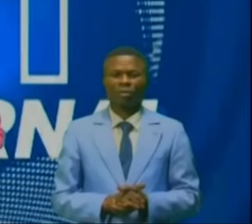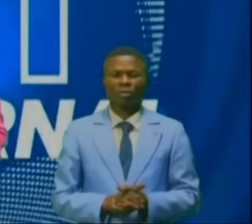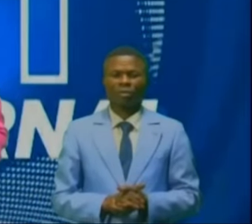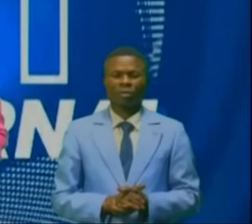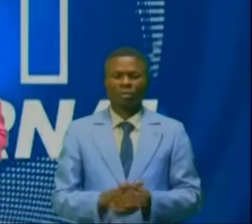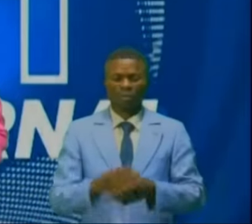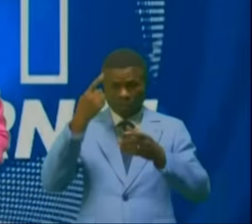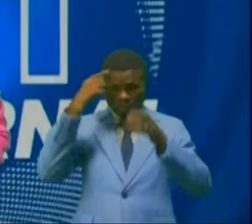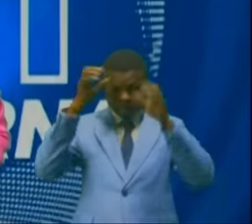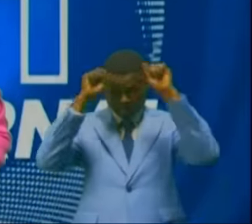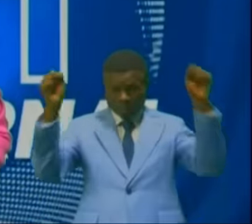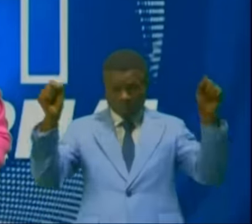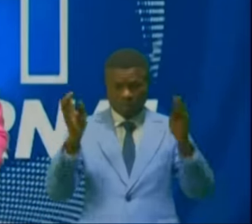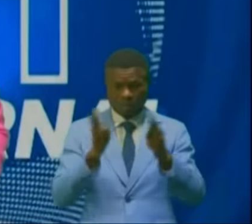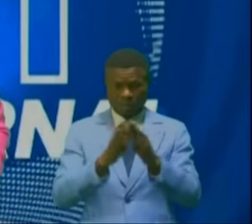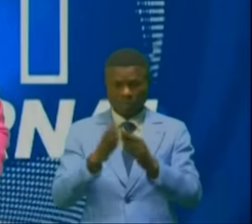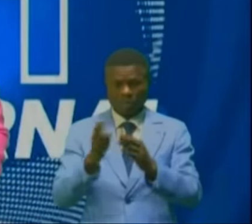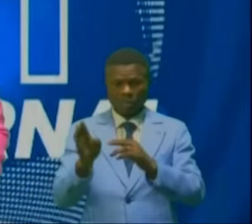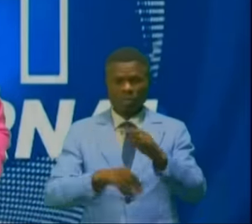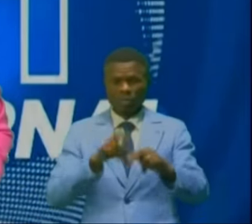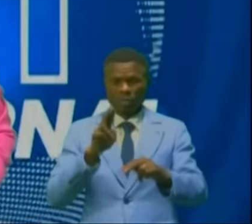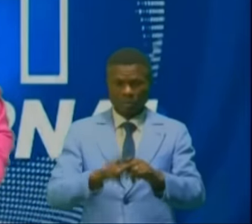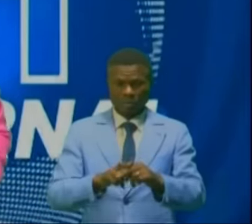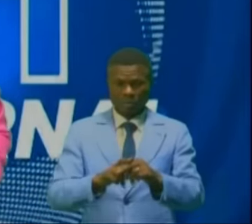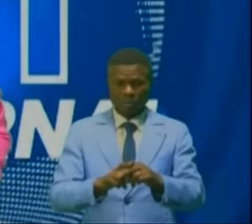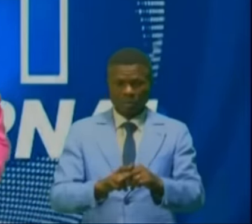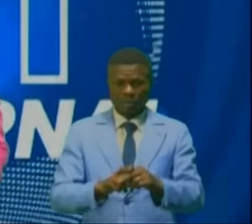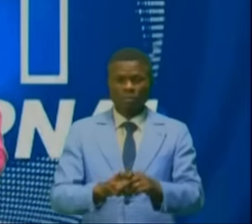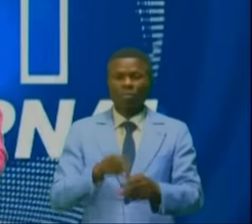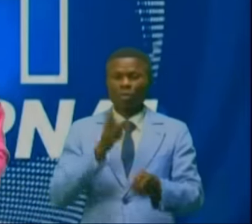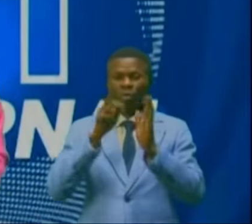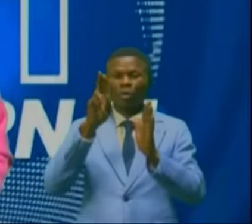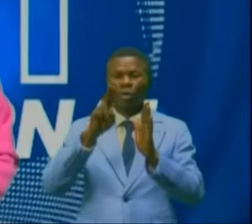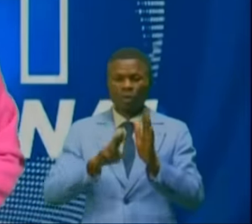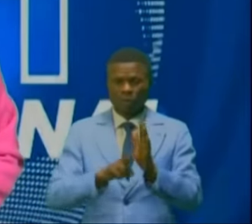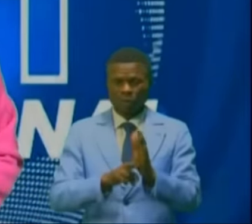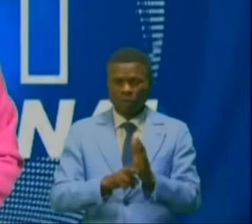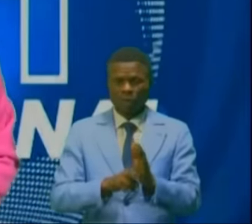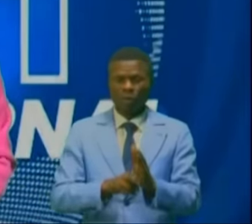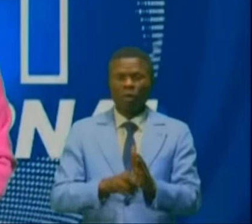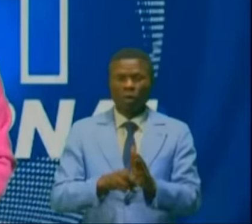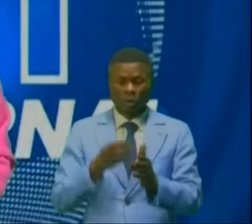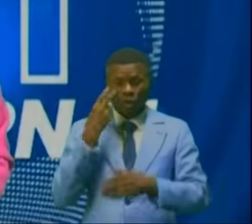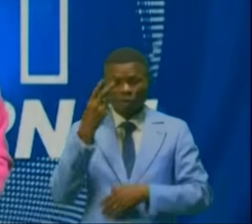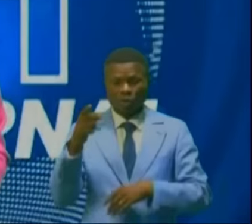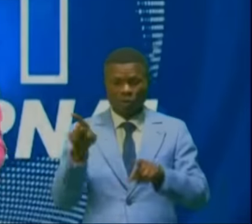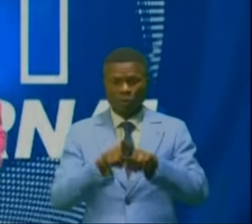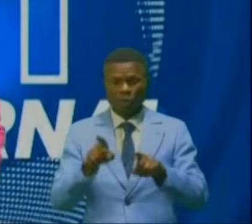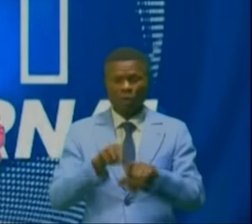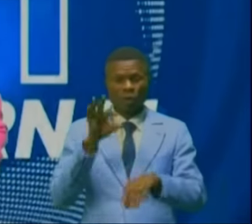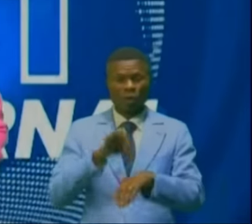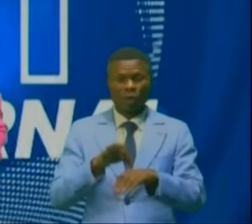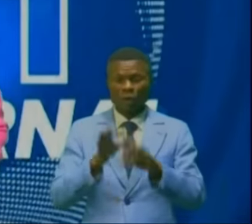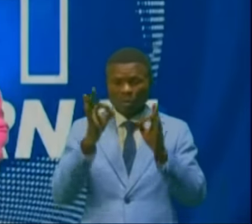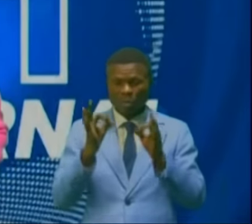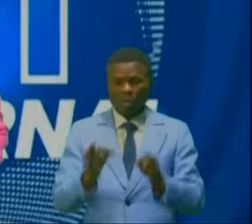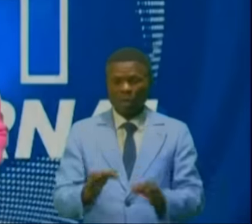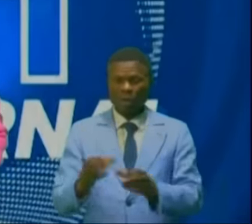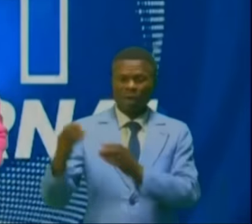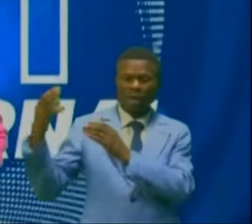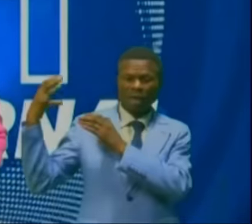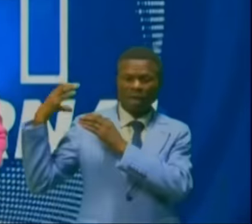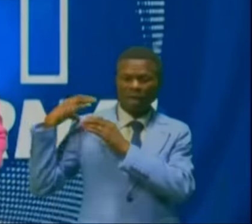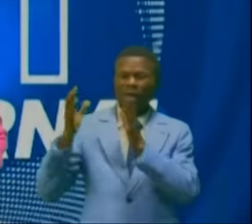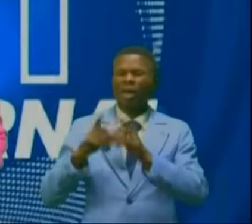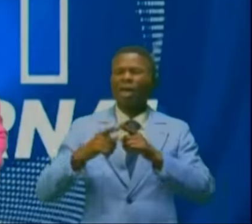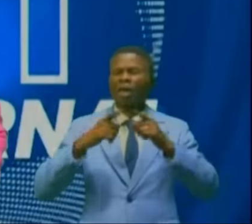Pour le président de la Chambre basse du Parlement, le rôle des parlementaires ne doit pas être perçu comme un privilège, mais plutôt une